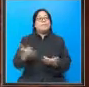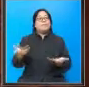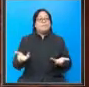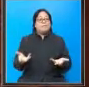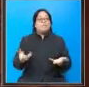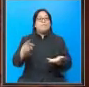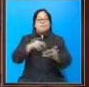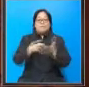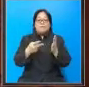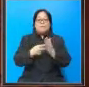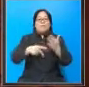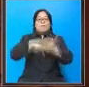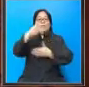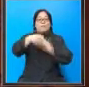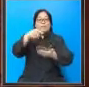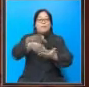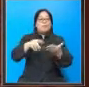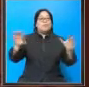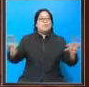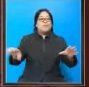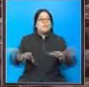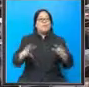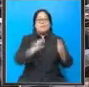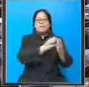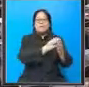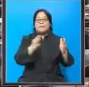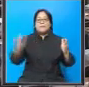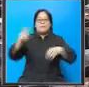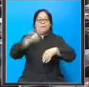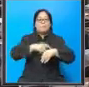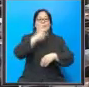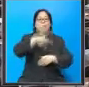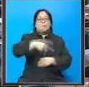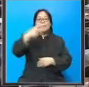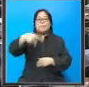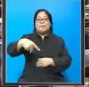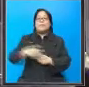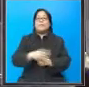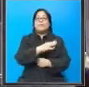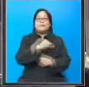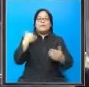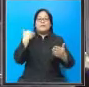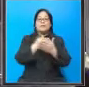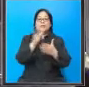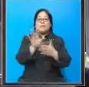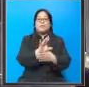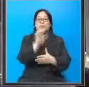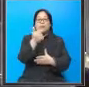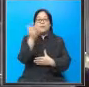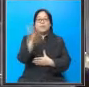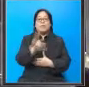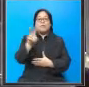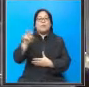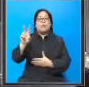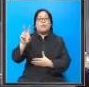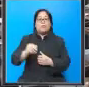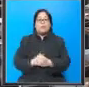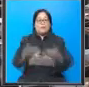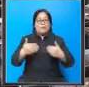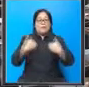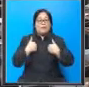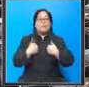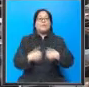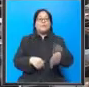yang yaitu dimana program ini diadakan sepanjang tempoh pipi dan sehingga gua 2020 Trump